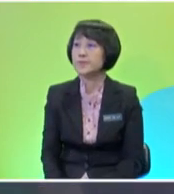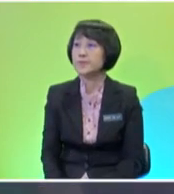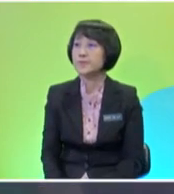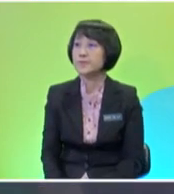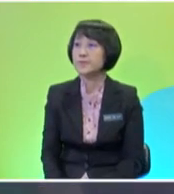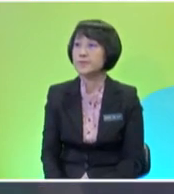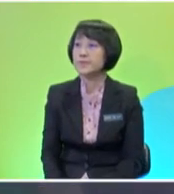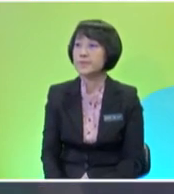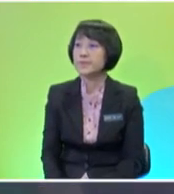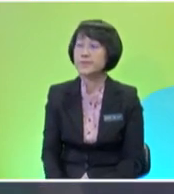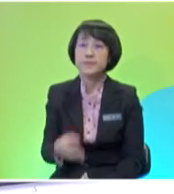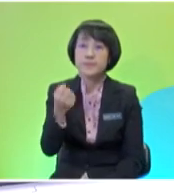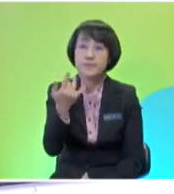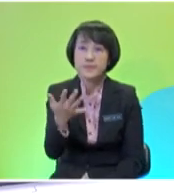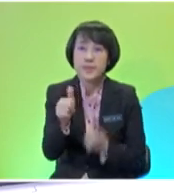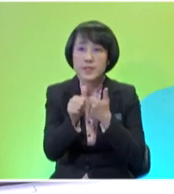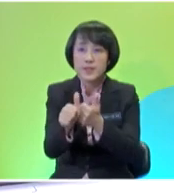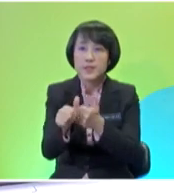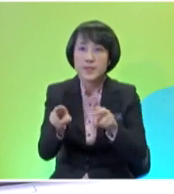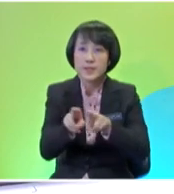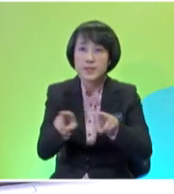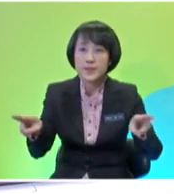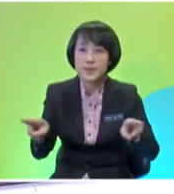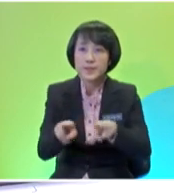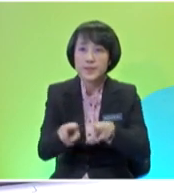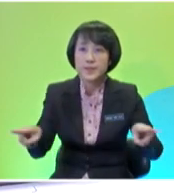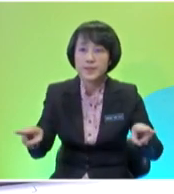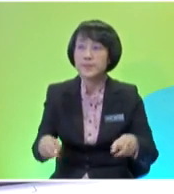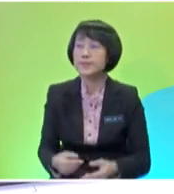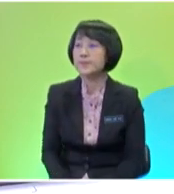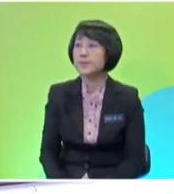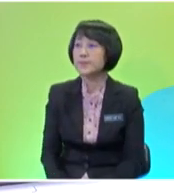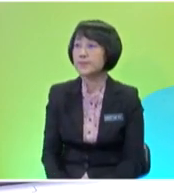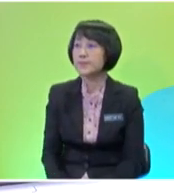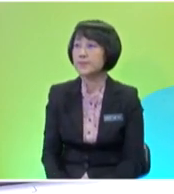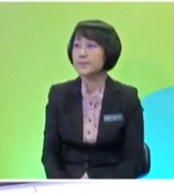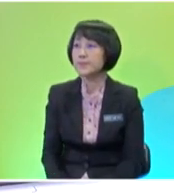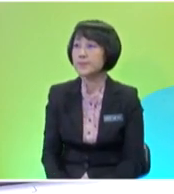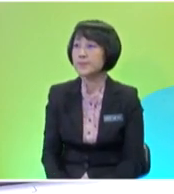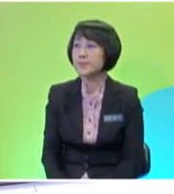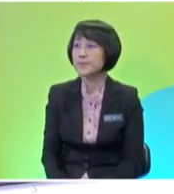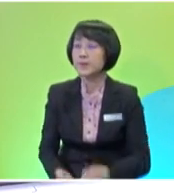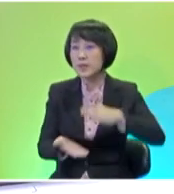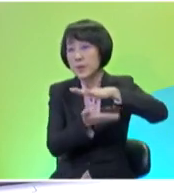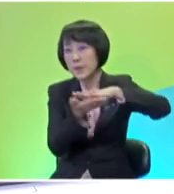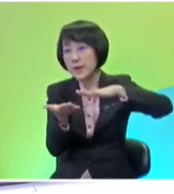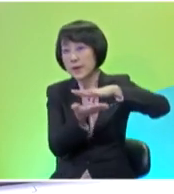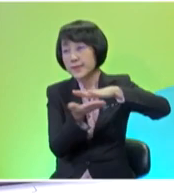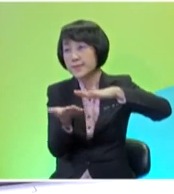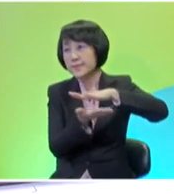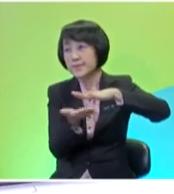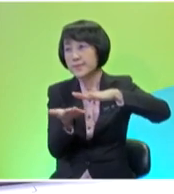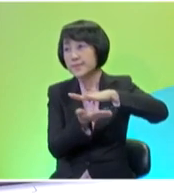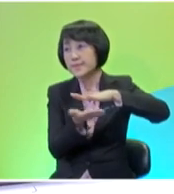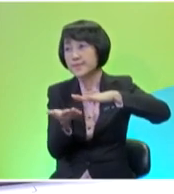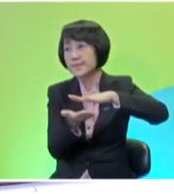sama. Dia ikut pada berapa ukuran yang kita dah tetapkan dalam lakaran. Okay, macam contoh, okay, katalah bahagian tapak, okay, sekejap lagi mungkin Irfan akan buat,